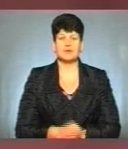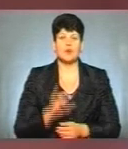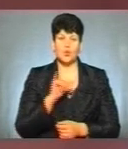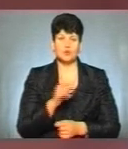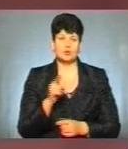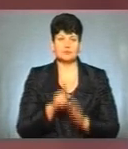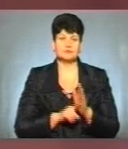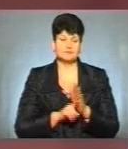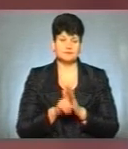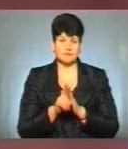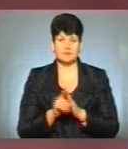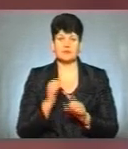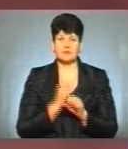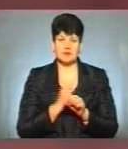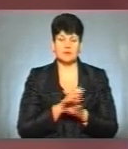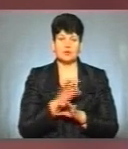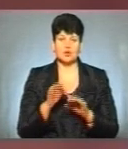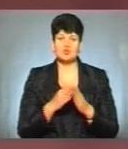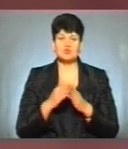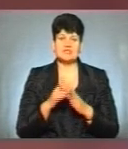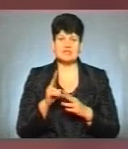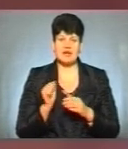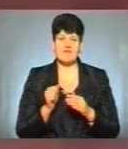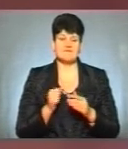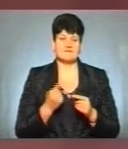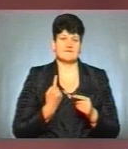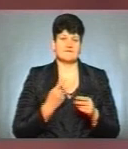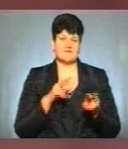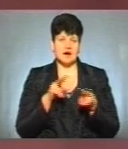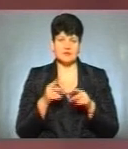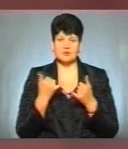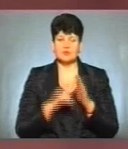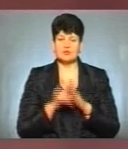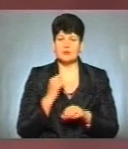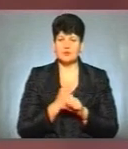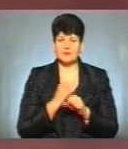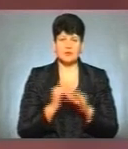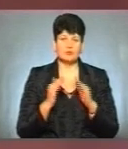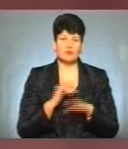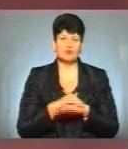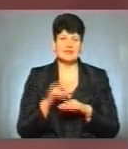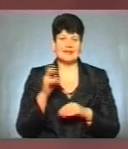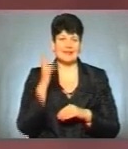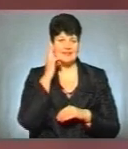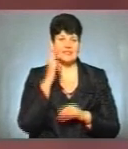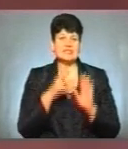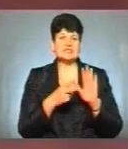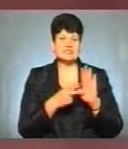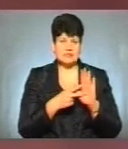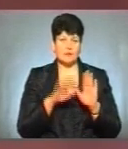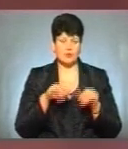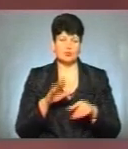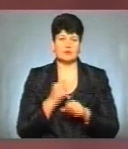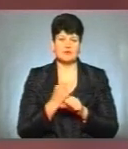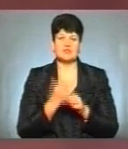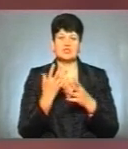У Тернополі запроваджують проєкт «Сусідська варта». Сьогодні він запрацював у будинку на вулиці Київській, 7. Згодом діятиме ще